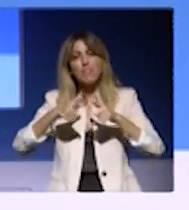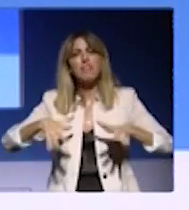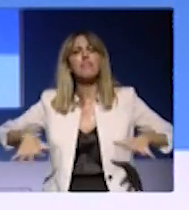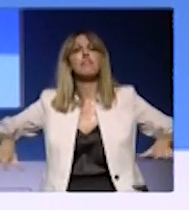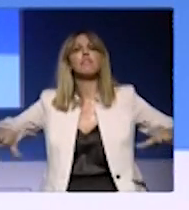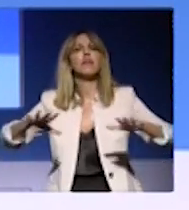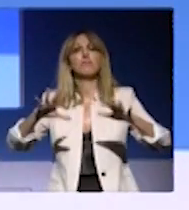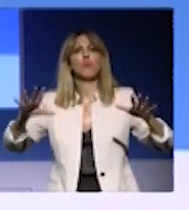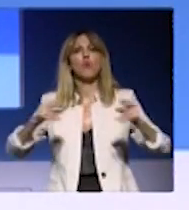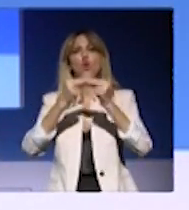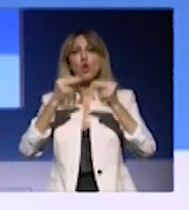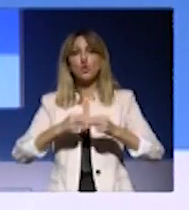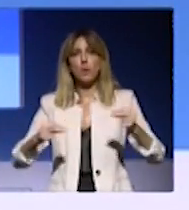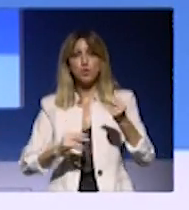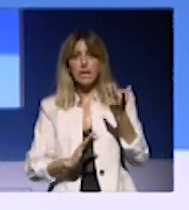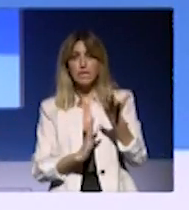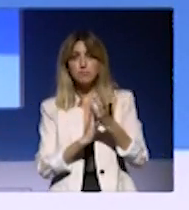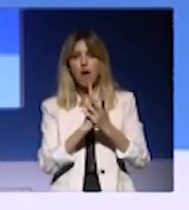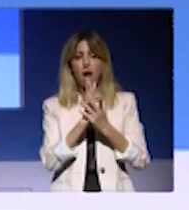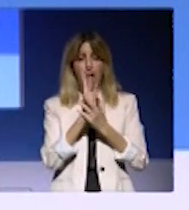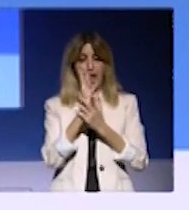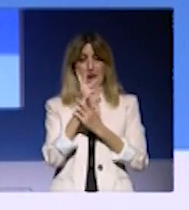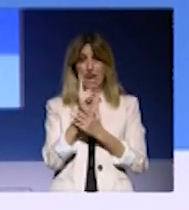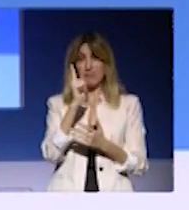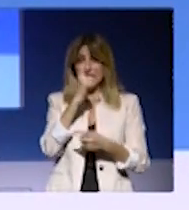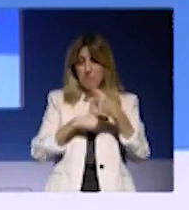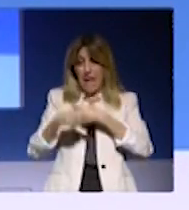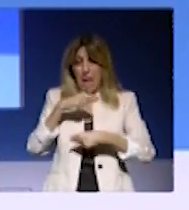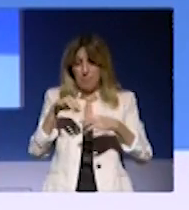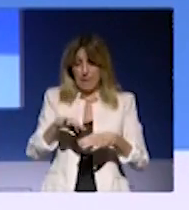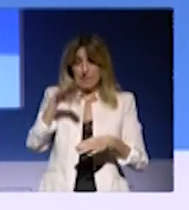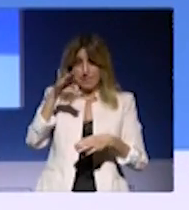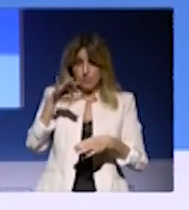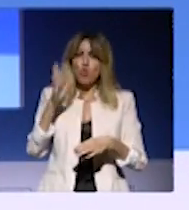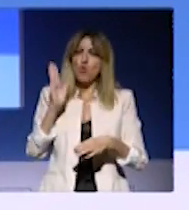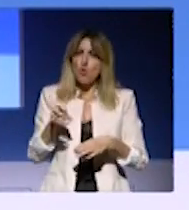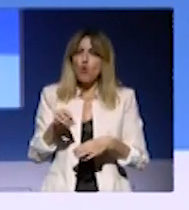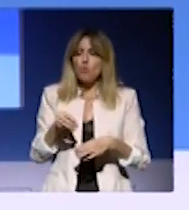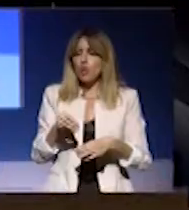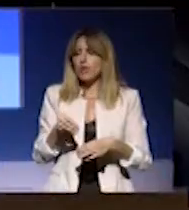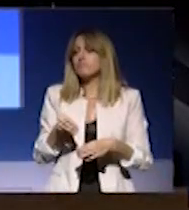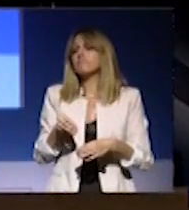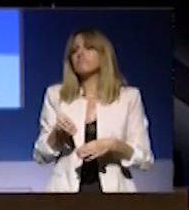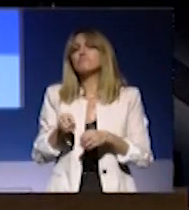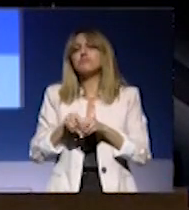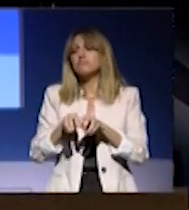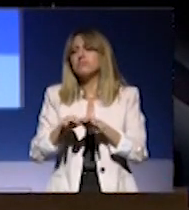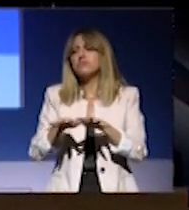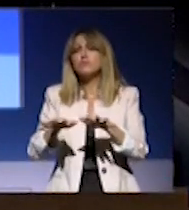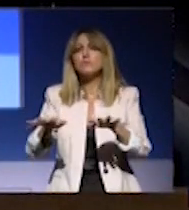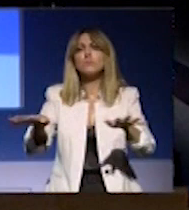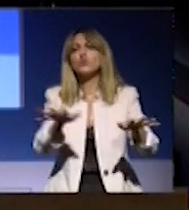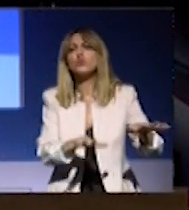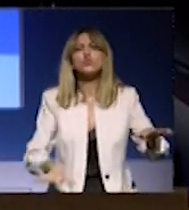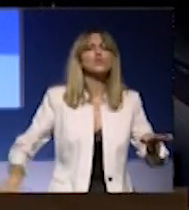σε επιχειρήσεις και σε εργαζόμενους πολύ πέρα από τα όρια της συγκεκριμένης επένδυσης. Και αυτή ακριβώς είναι η μεγάλη ομορφιά,